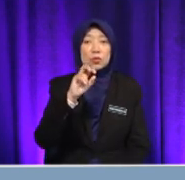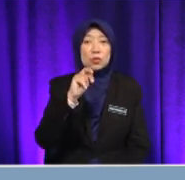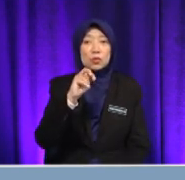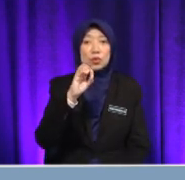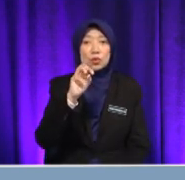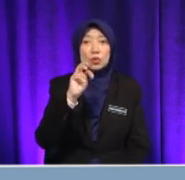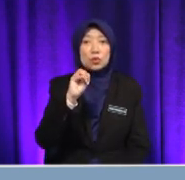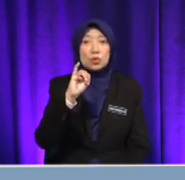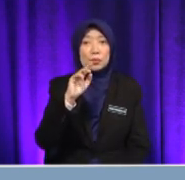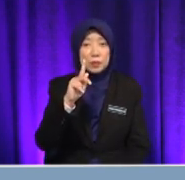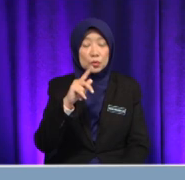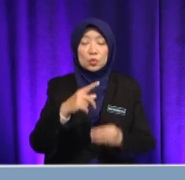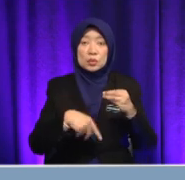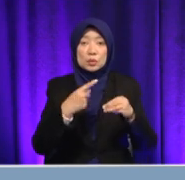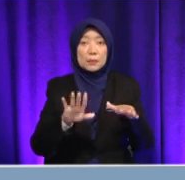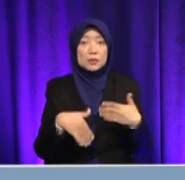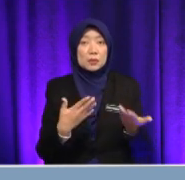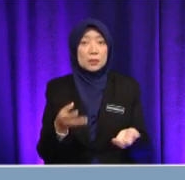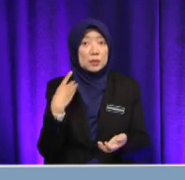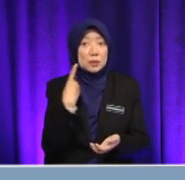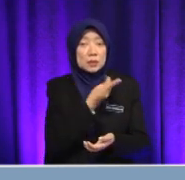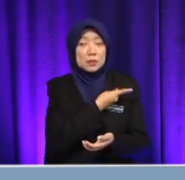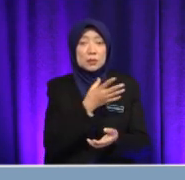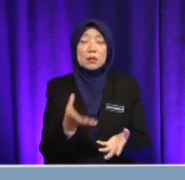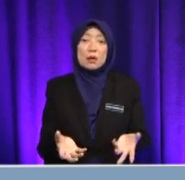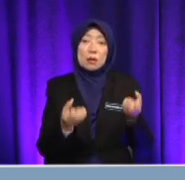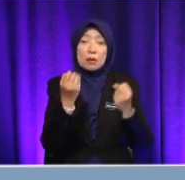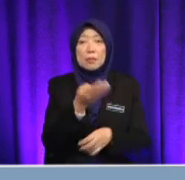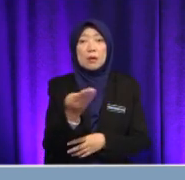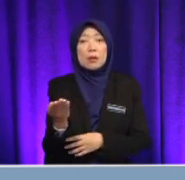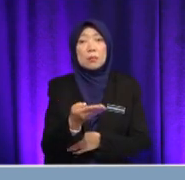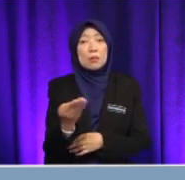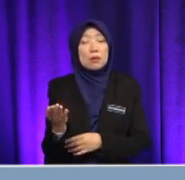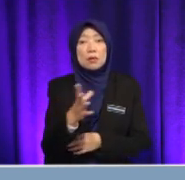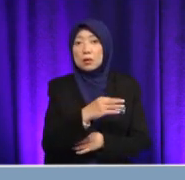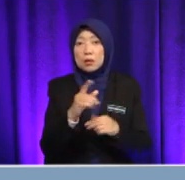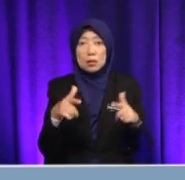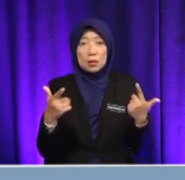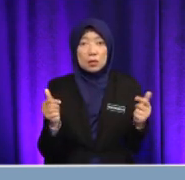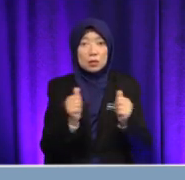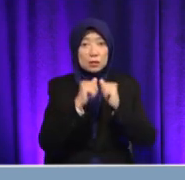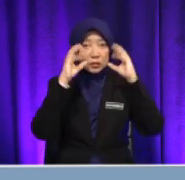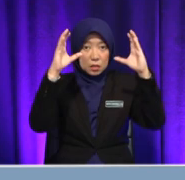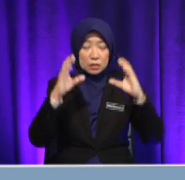berkaitan dengan macam mana kita sebagainya dengan